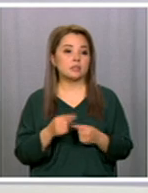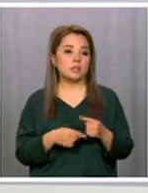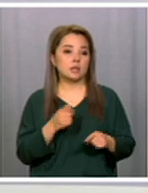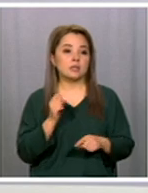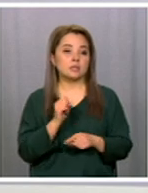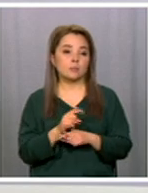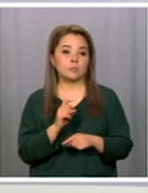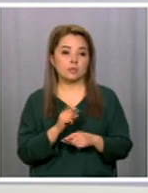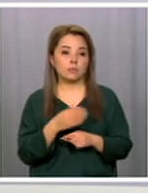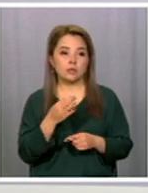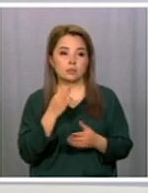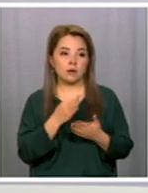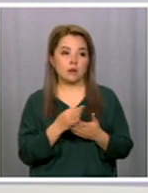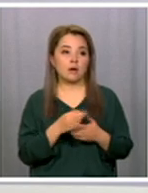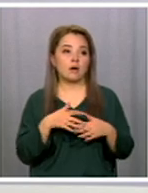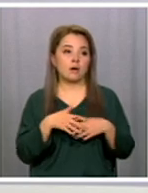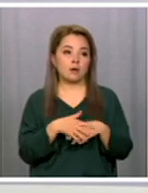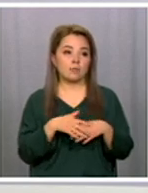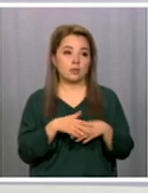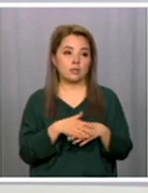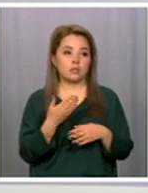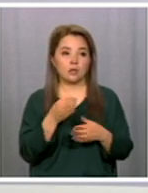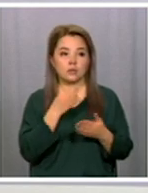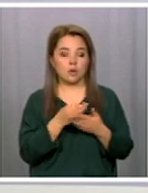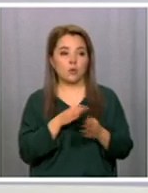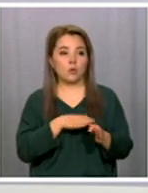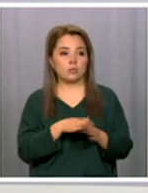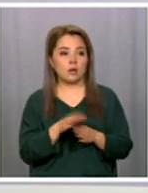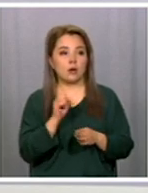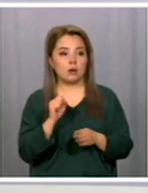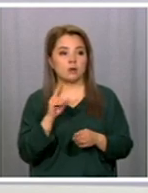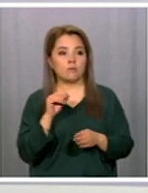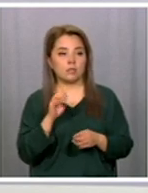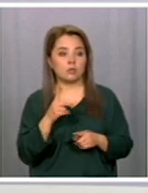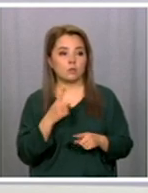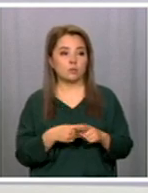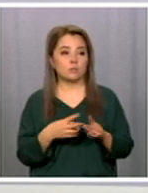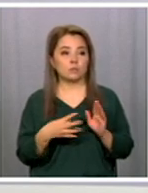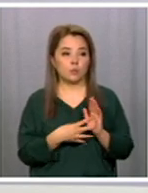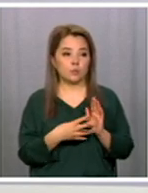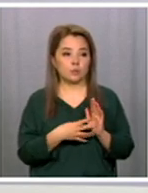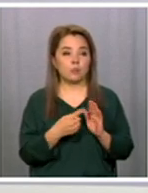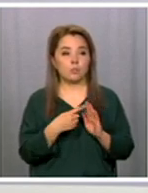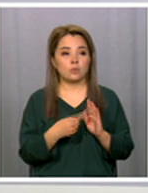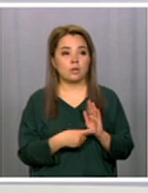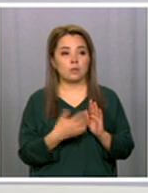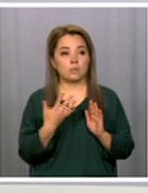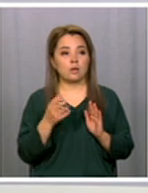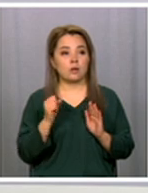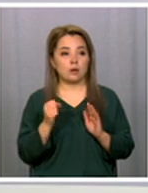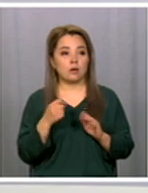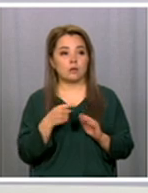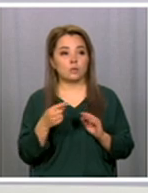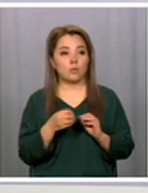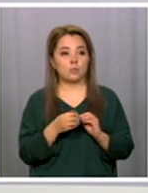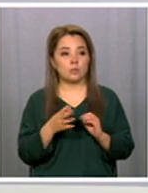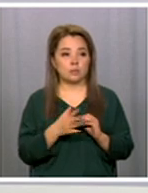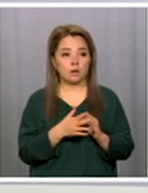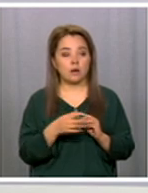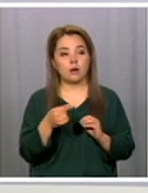тапсырма. Амалды орындаңыз. А квадрат қосылған 9 бөлінген 5А азайтылған 15.